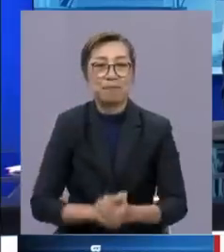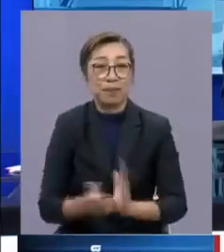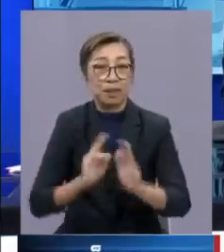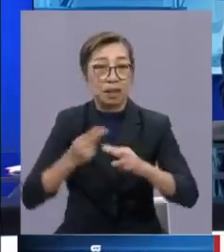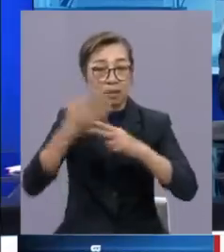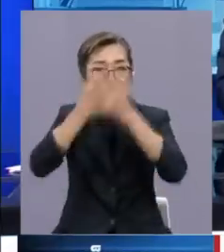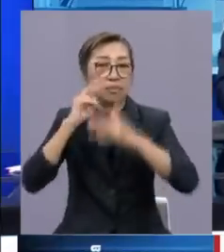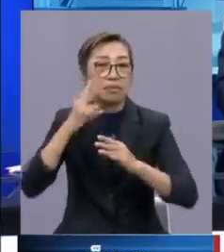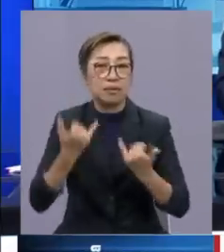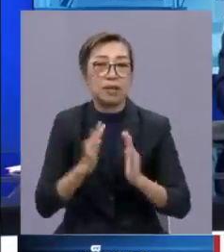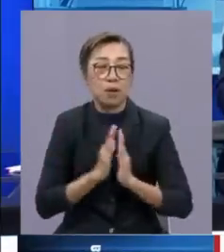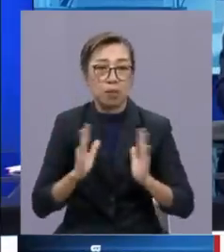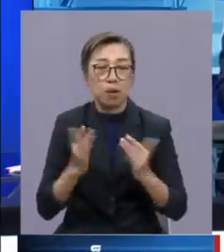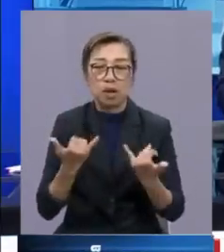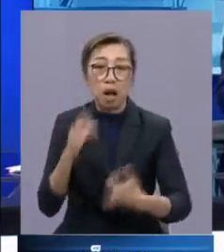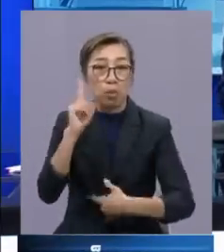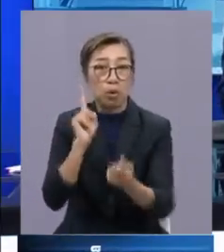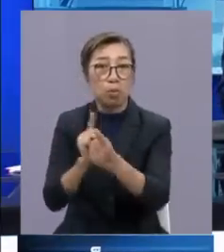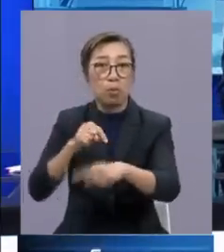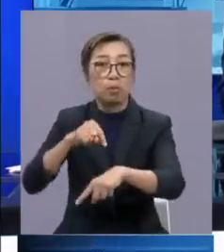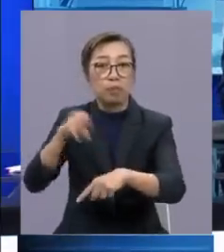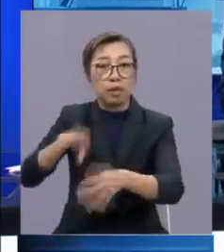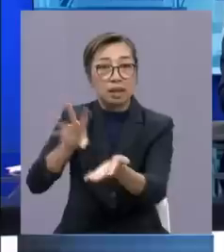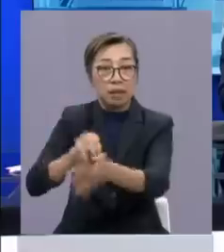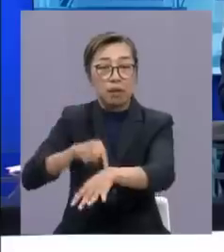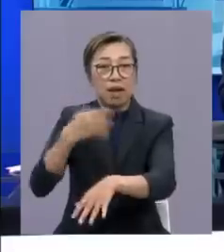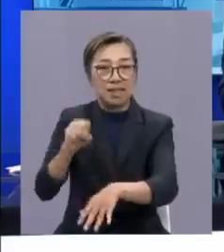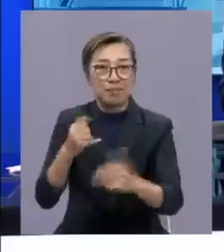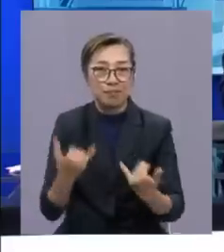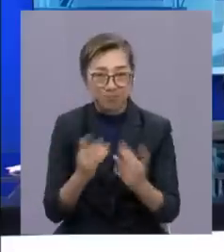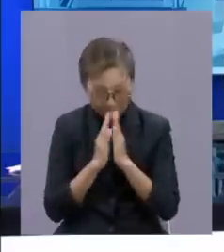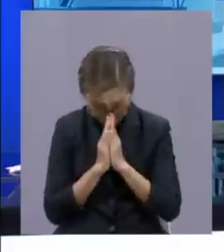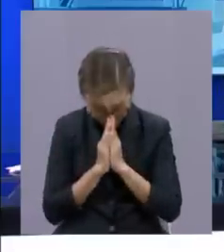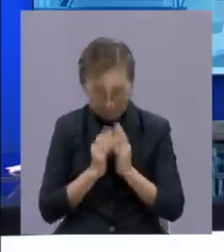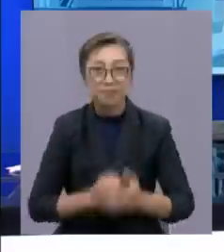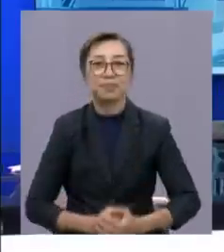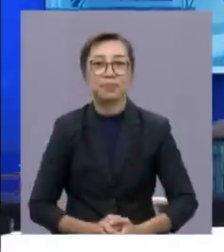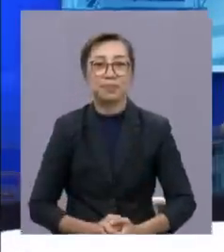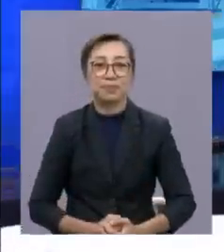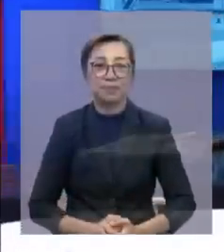ครับอาจารย์สันทราสุขสัจธรรมนะครับพรุ่งนี้พบกันเก็บตกจากเนชั่น10:00 นสวัสดีครับ สวัสดีครับ